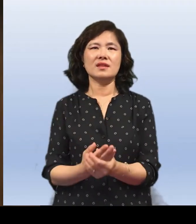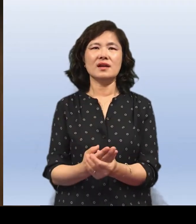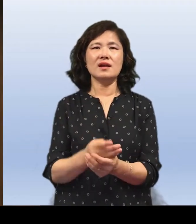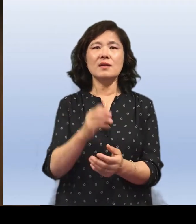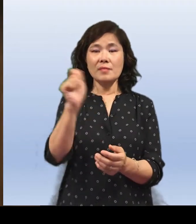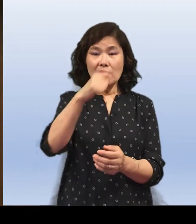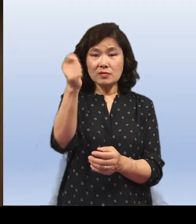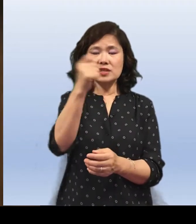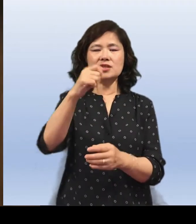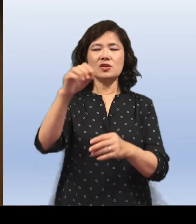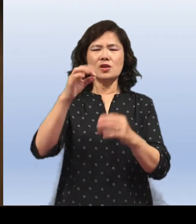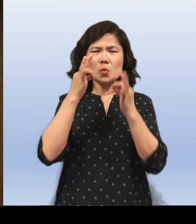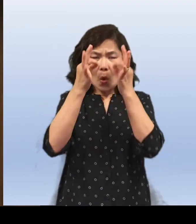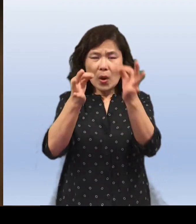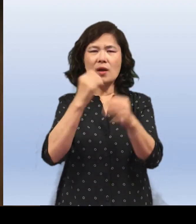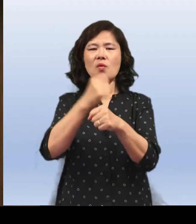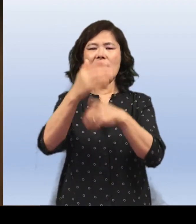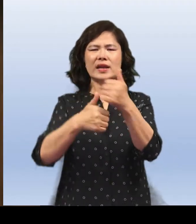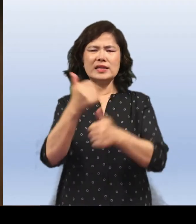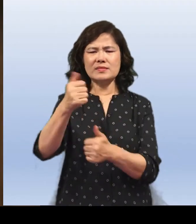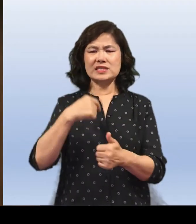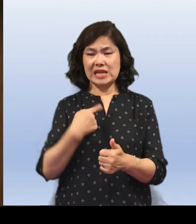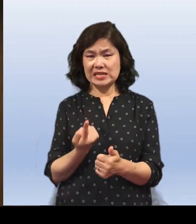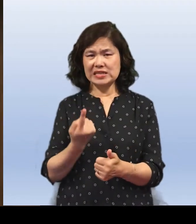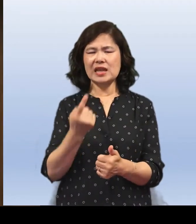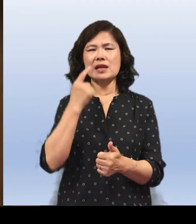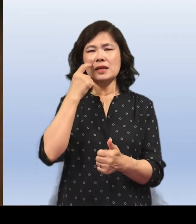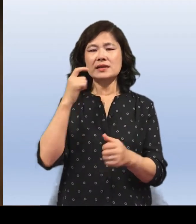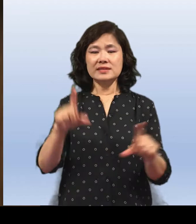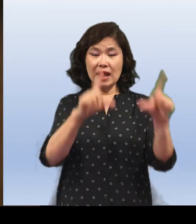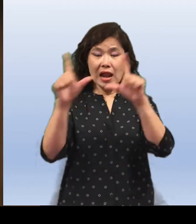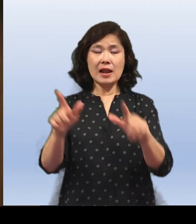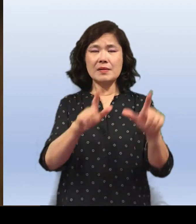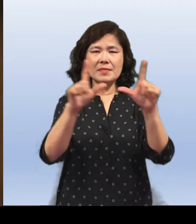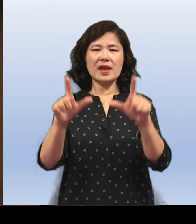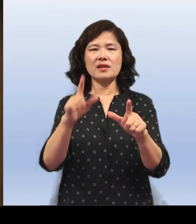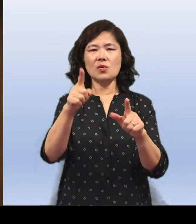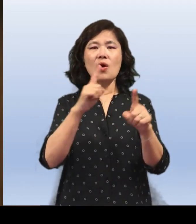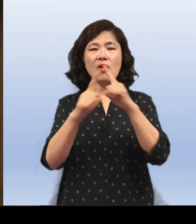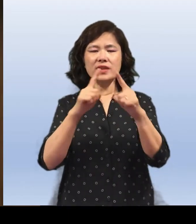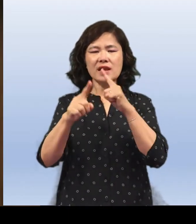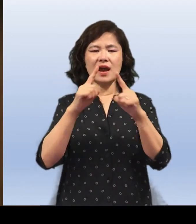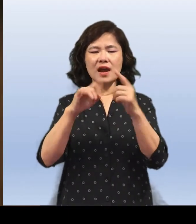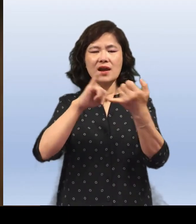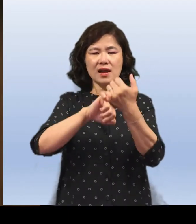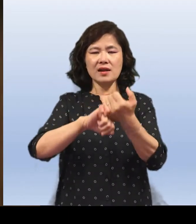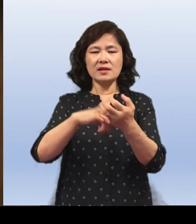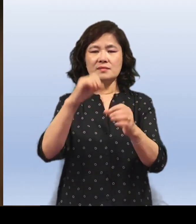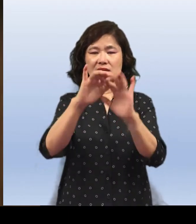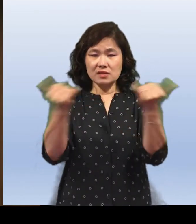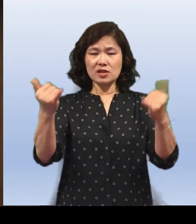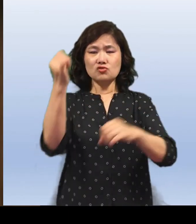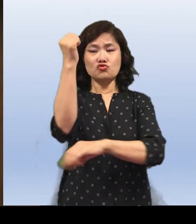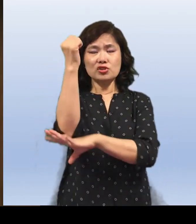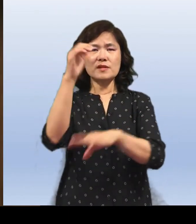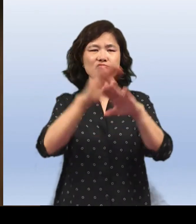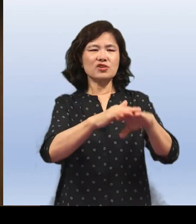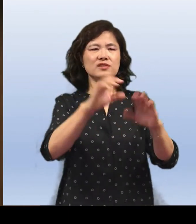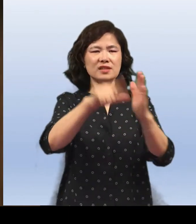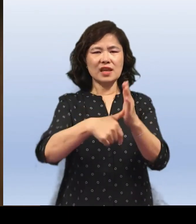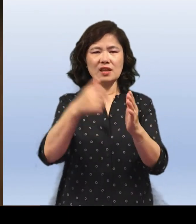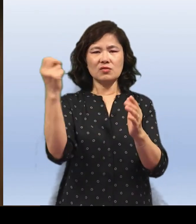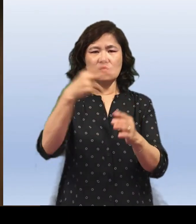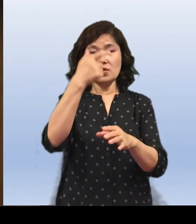이렇게 노력하고 그 하나님을 자신의 삶에 그리고 이 언약 백성의 중심 안에 두었을 때에 그리고